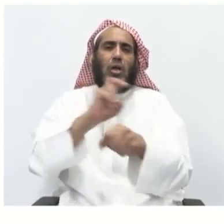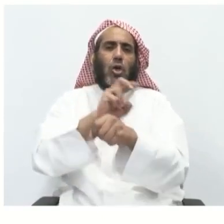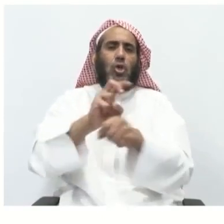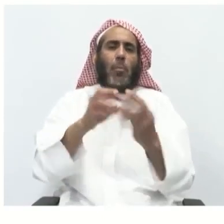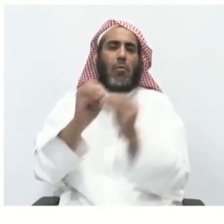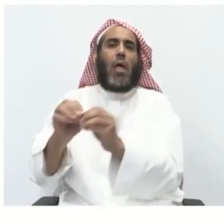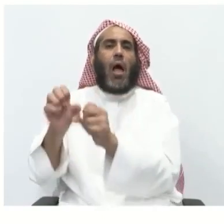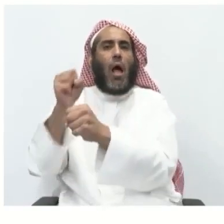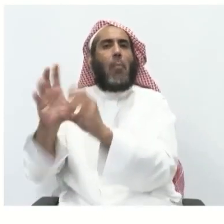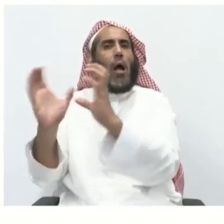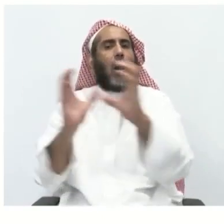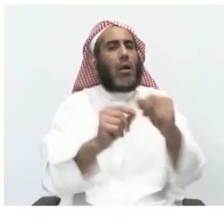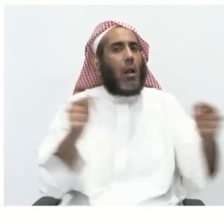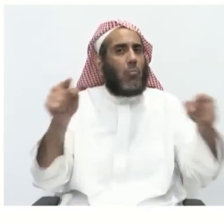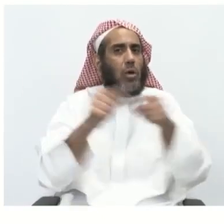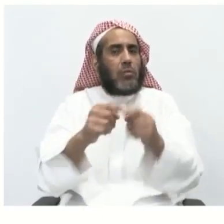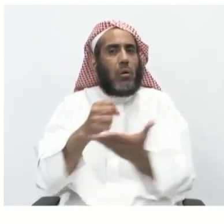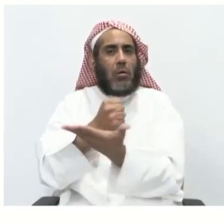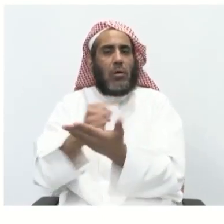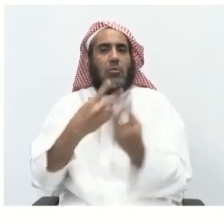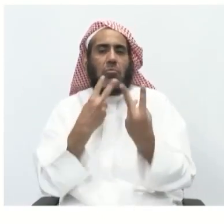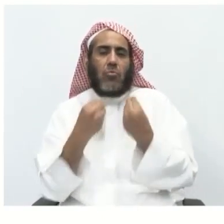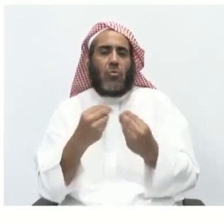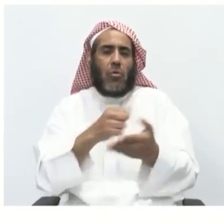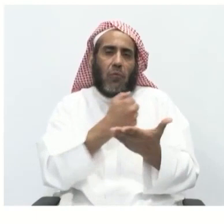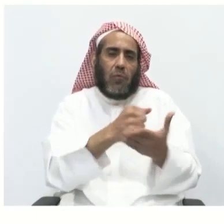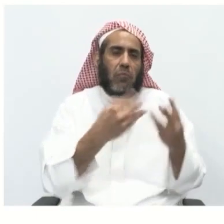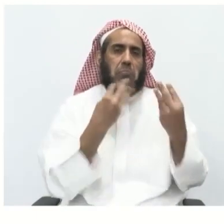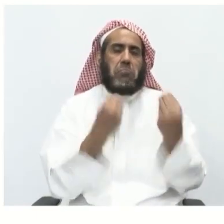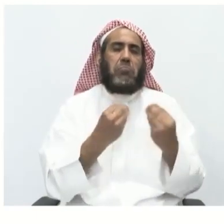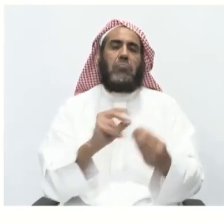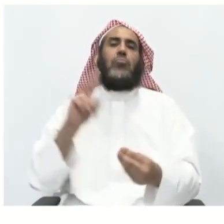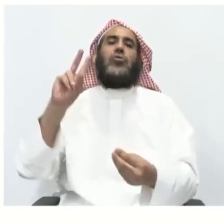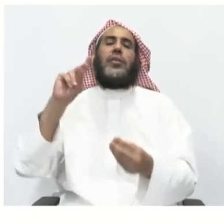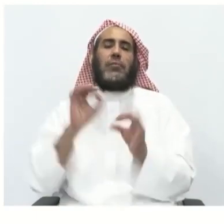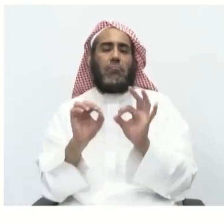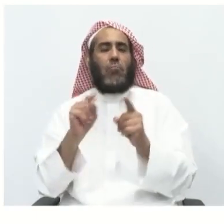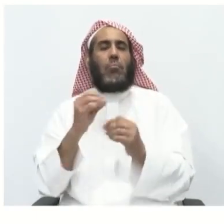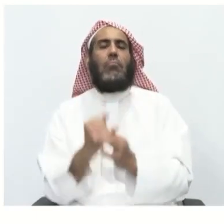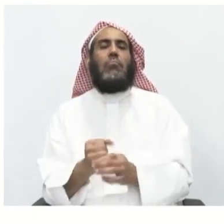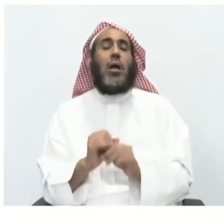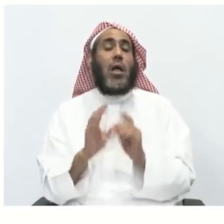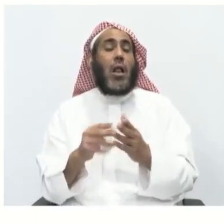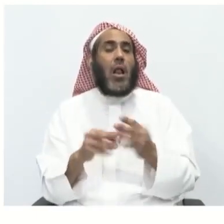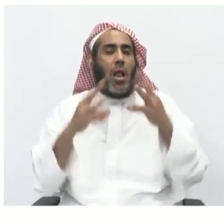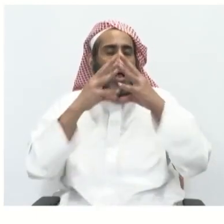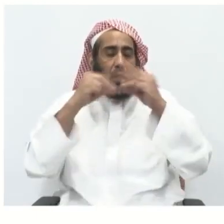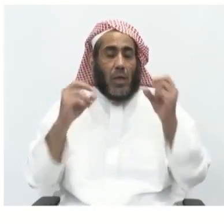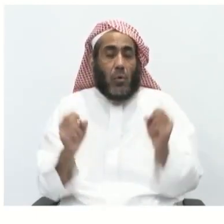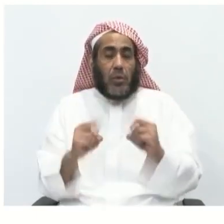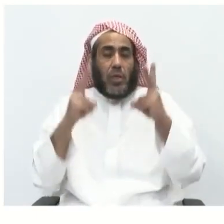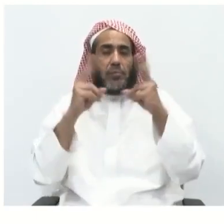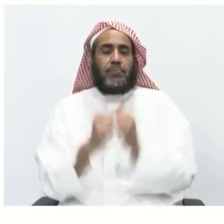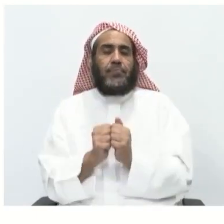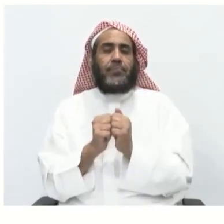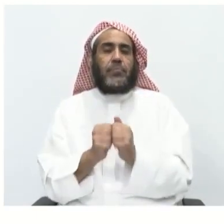الى اماكنها المناسبه ونظف بعد ذلك مكان عملك جيدا الان التحليل والاستنتاج